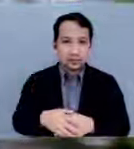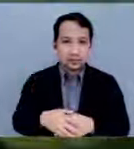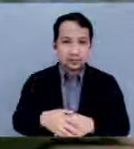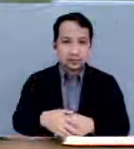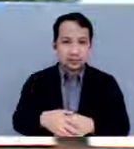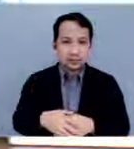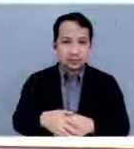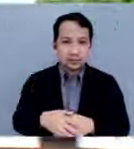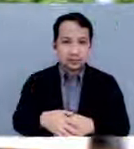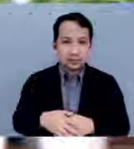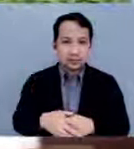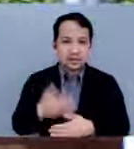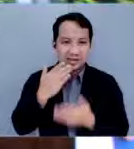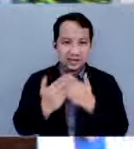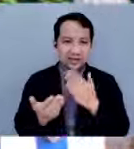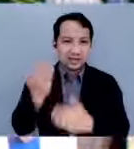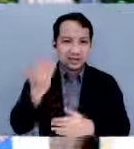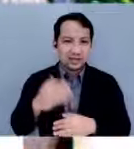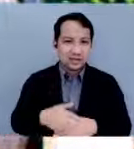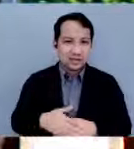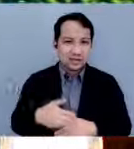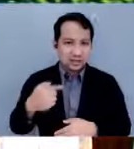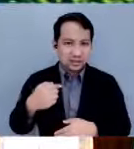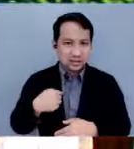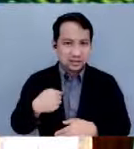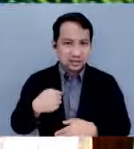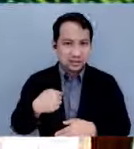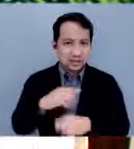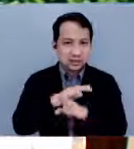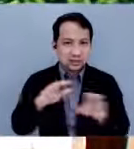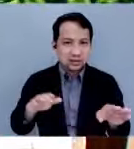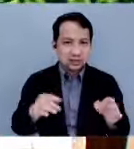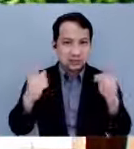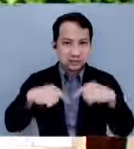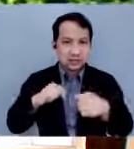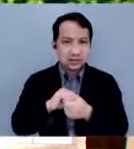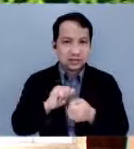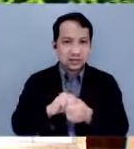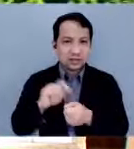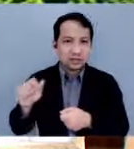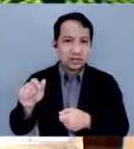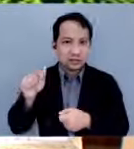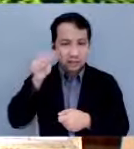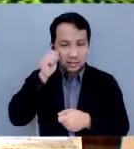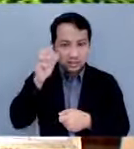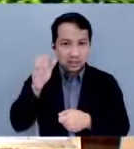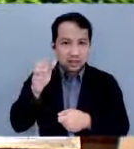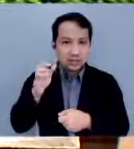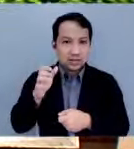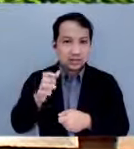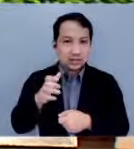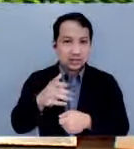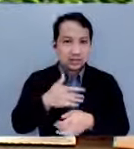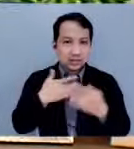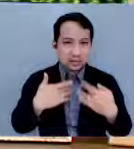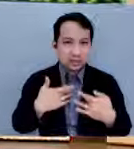Good morning, good morning, good morning, kapatid. Hindi po talaga dapat ako sasama kay Alex kaya may pinagdadaanan po kasi ako.